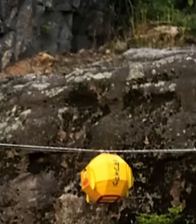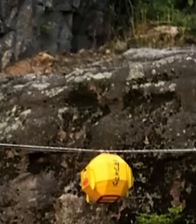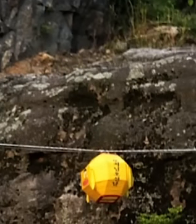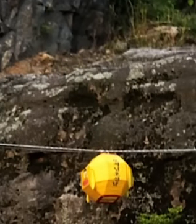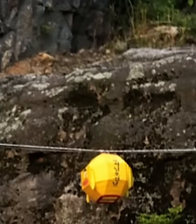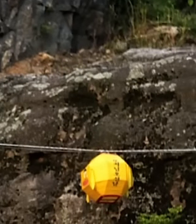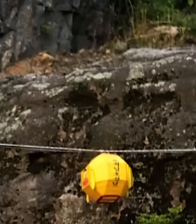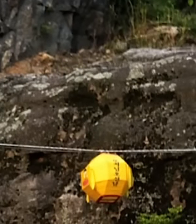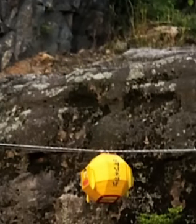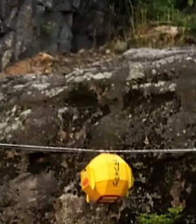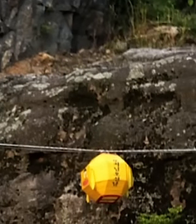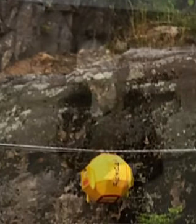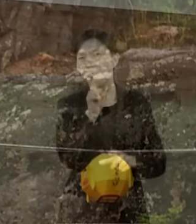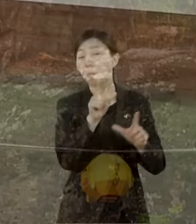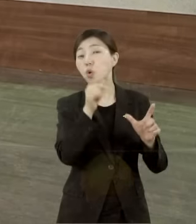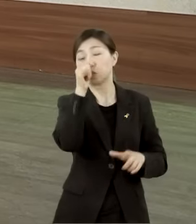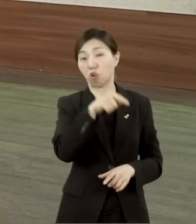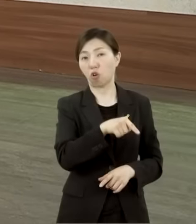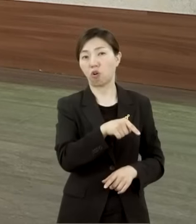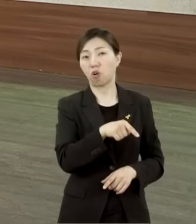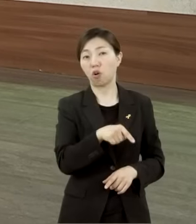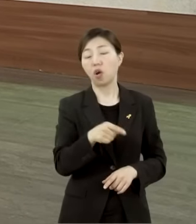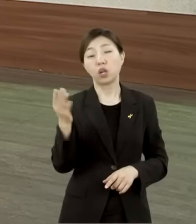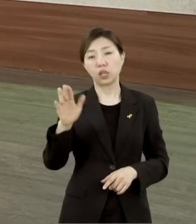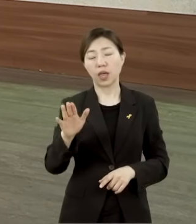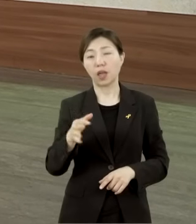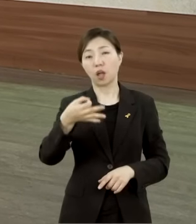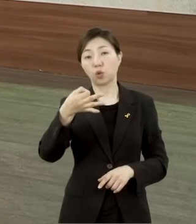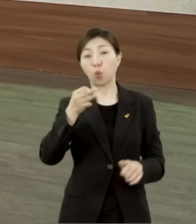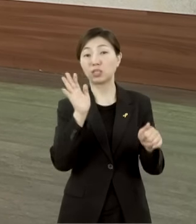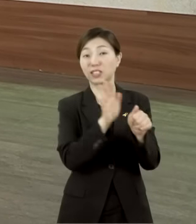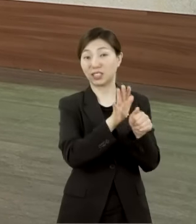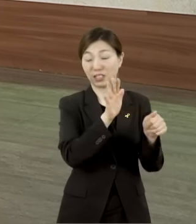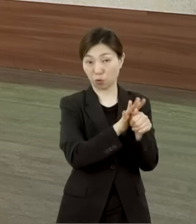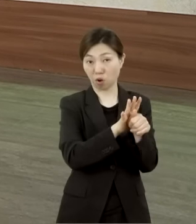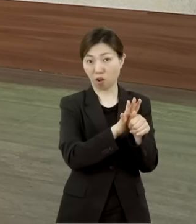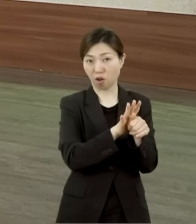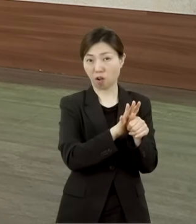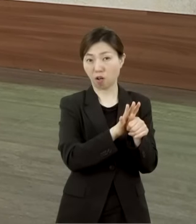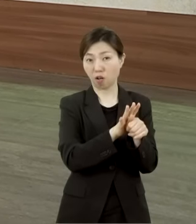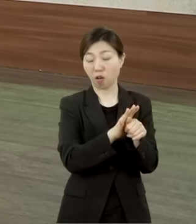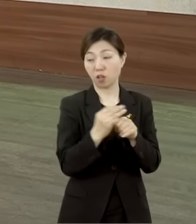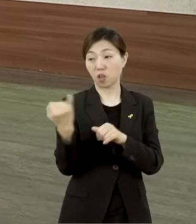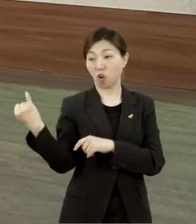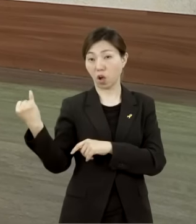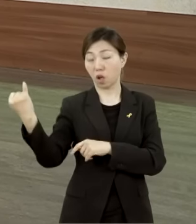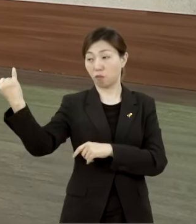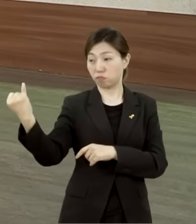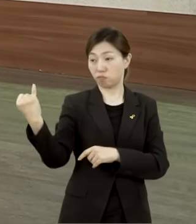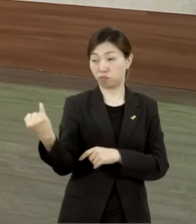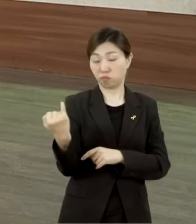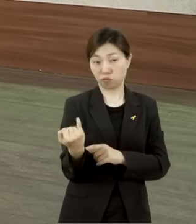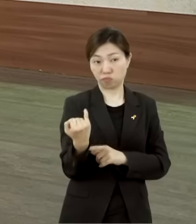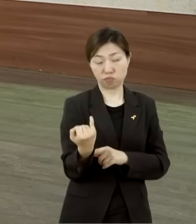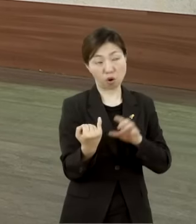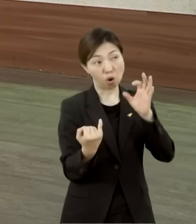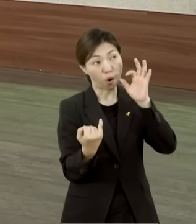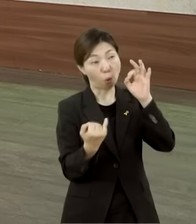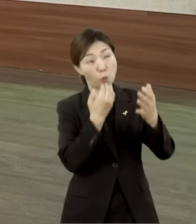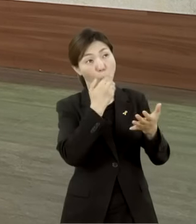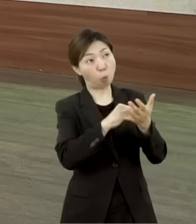그래요 그런데 그 모습을 보고 시주를 하신 여성 불자님이 보살님이